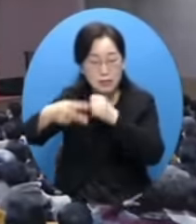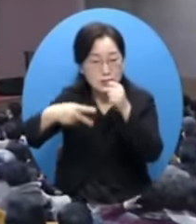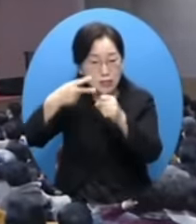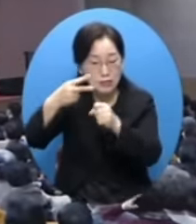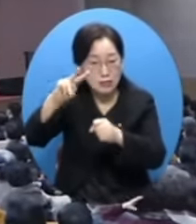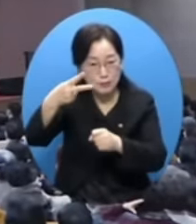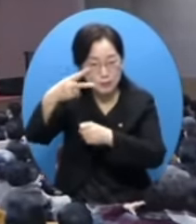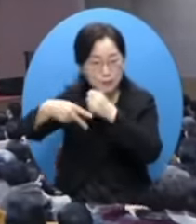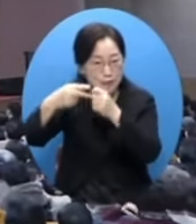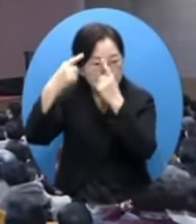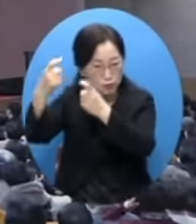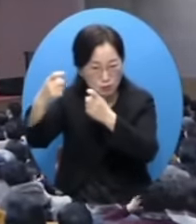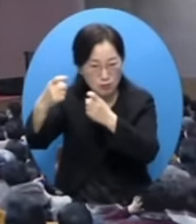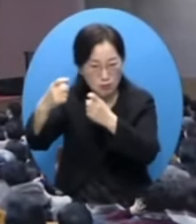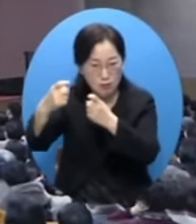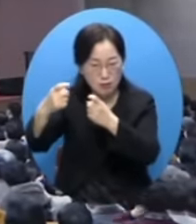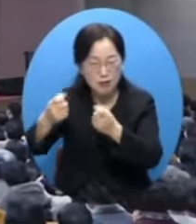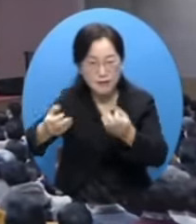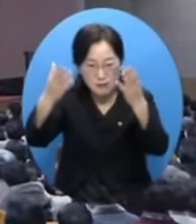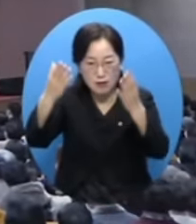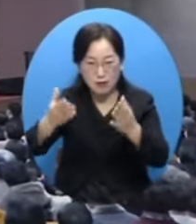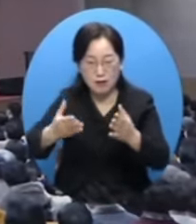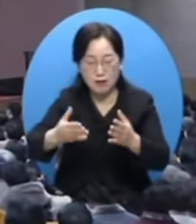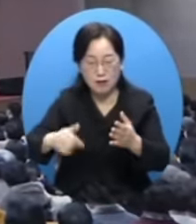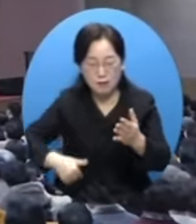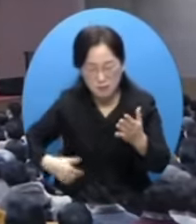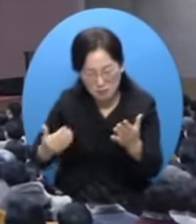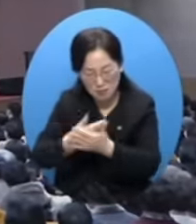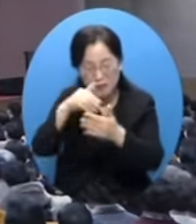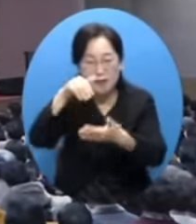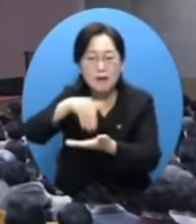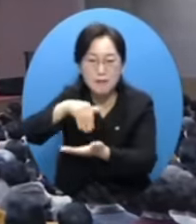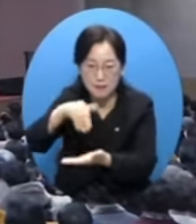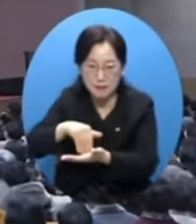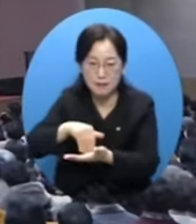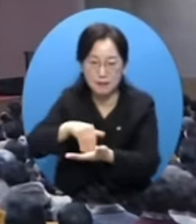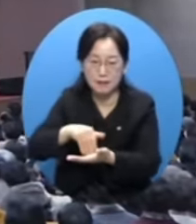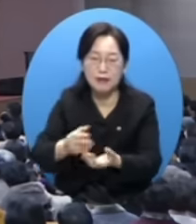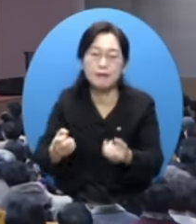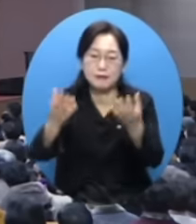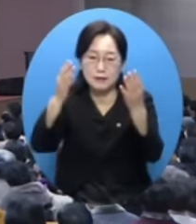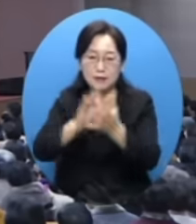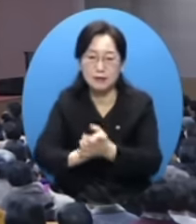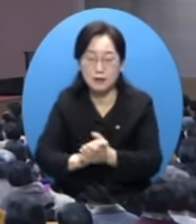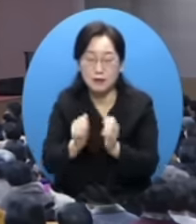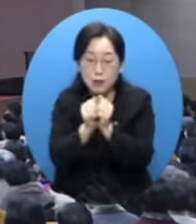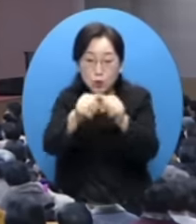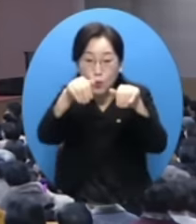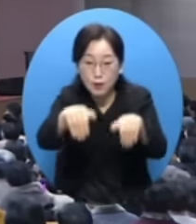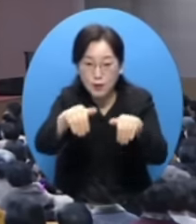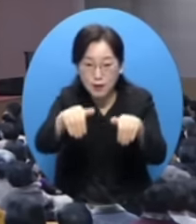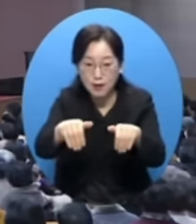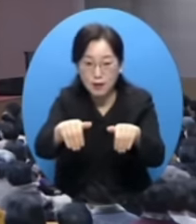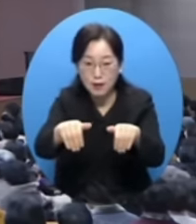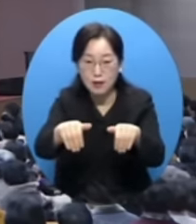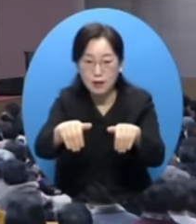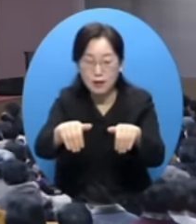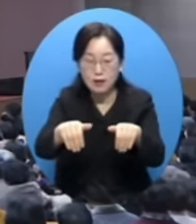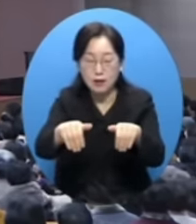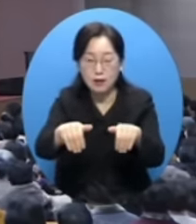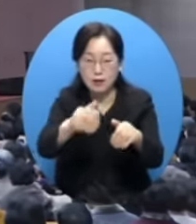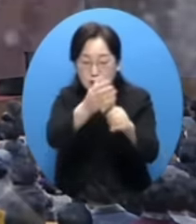참 행사를 가졌고 노예상 노예 무역선에 그 있던 선장 그들의